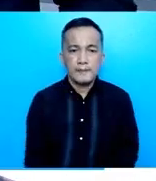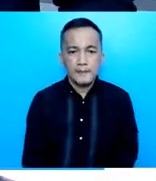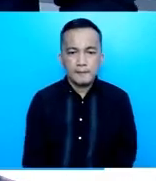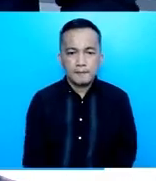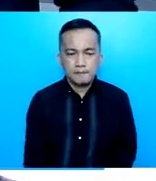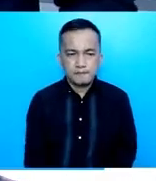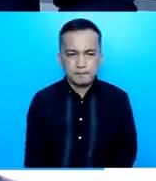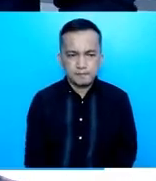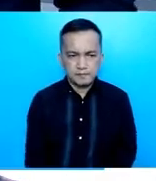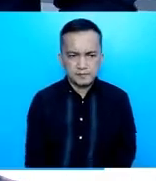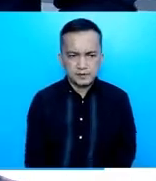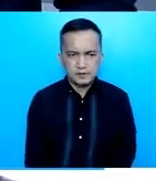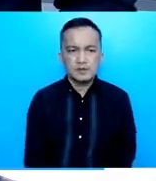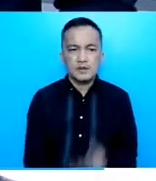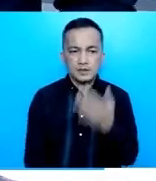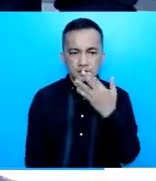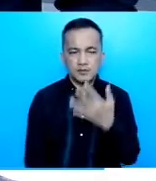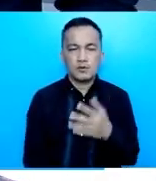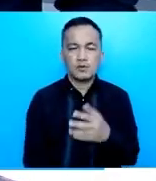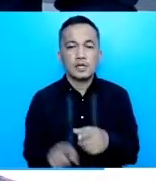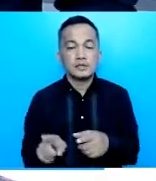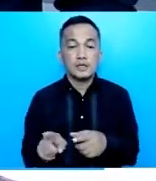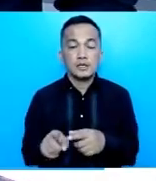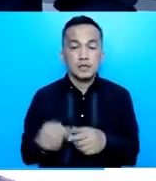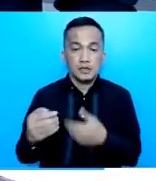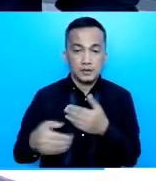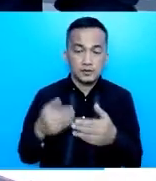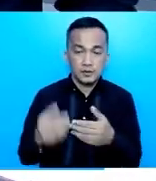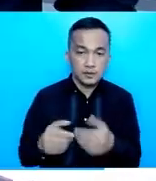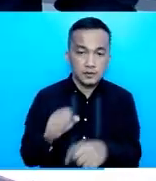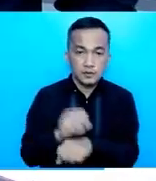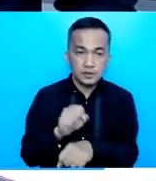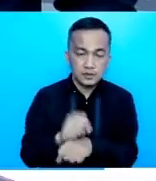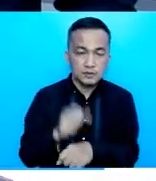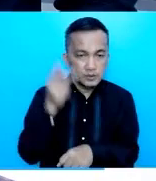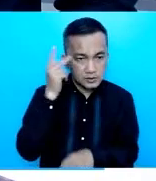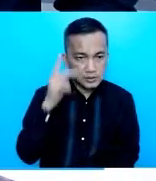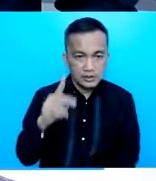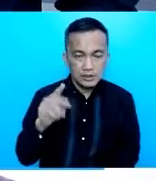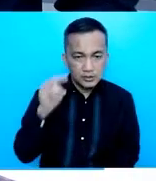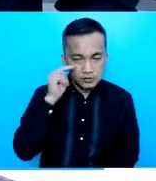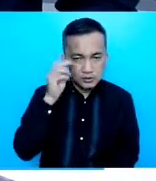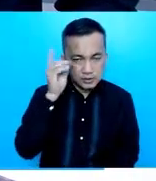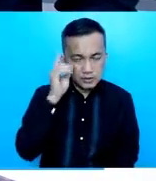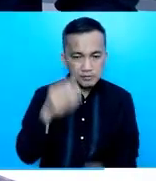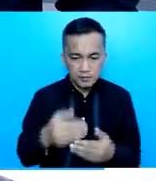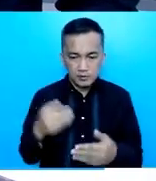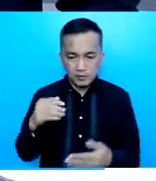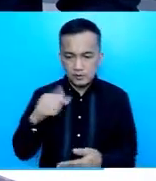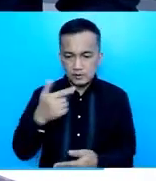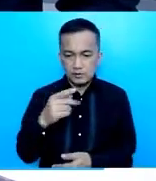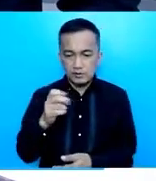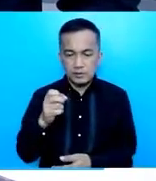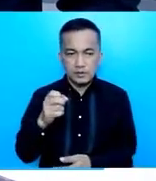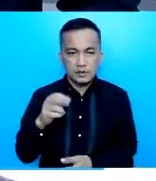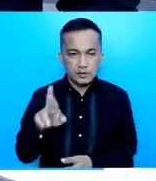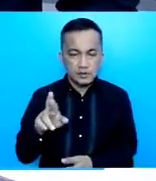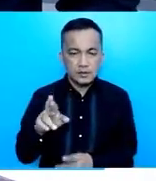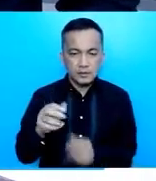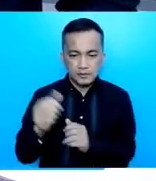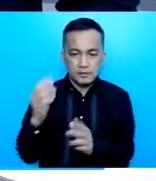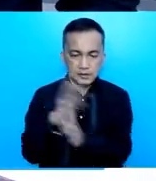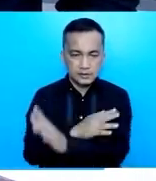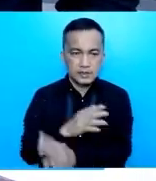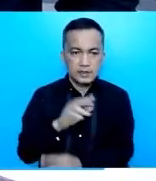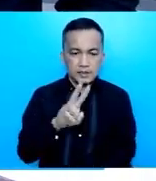Naging makulay ang takbo ng karera sa politika ni Governor De Gamo. Bago mahalal na gobernador, pumalit siya bilang vice governor at